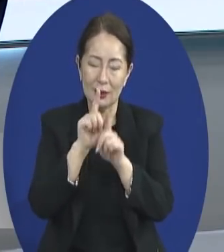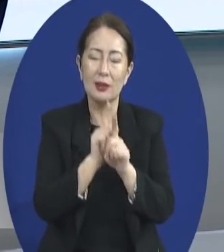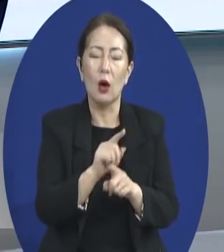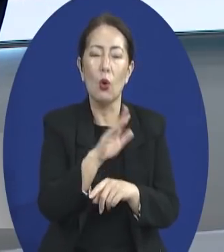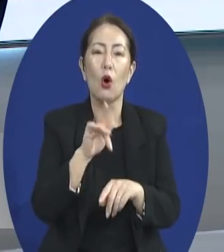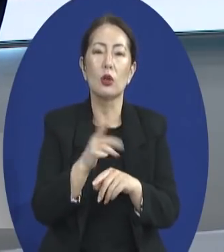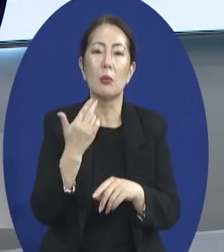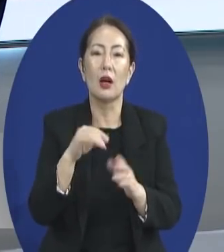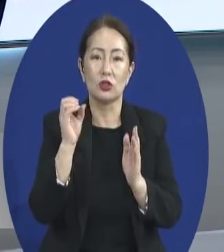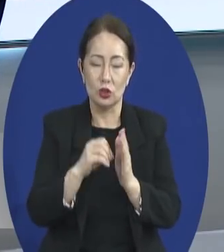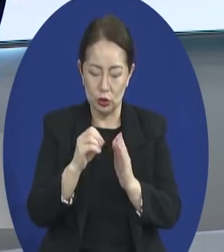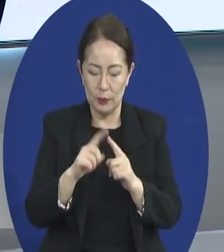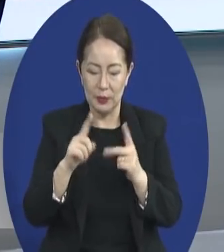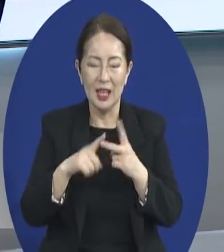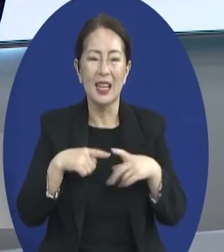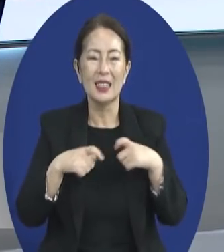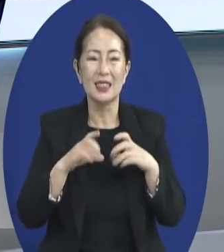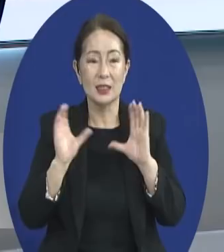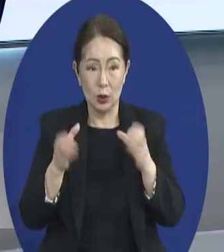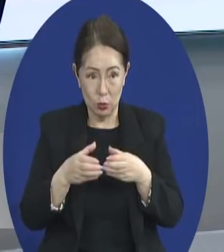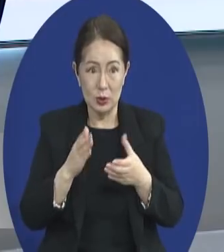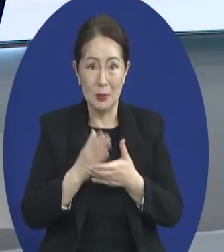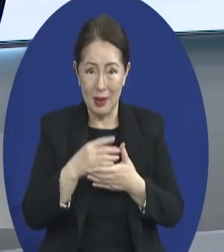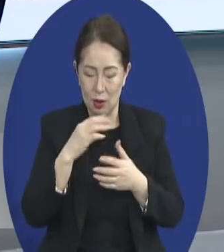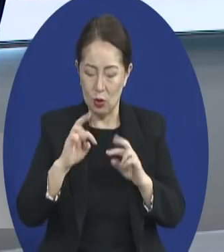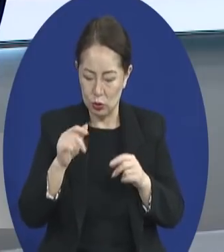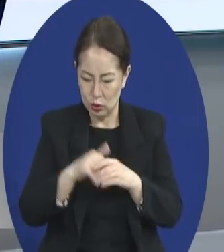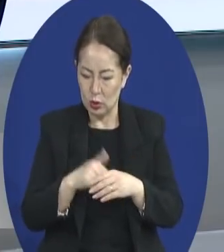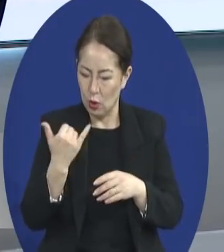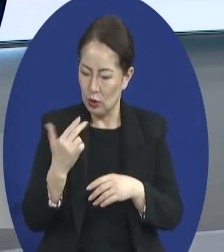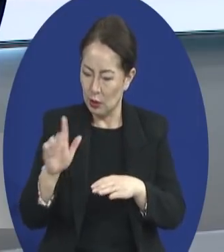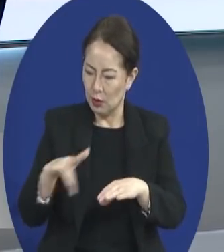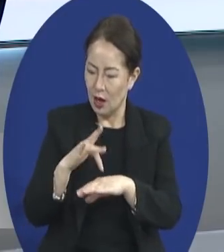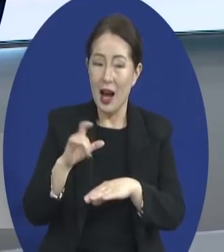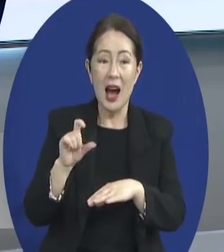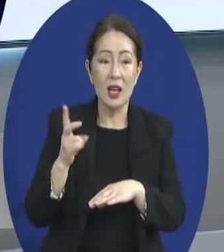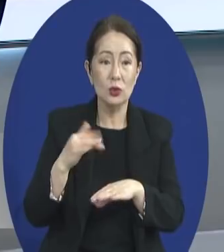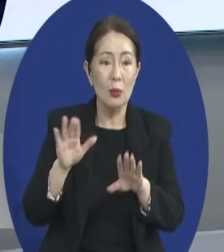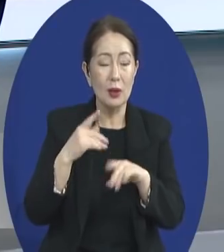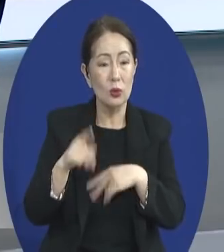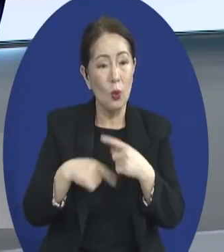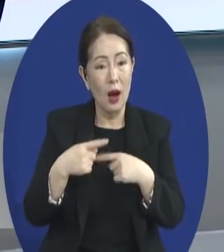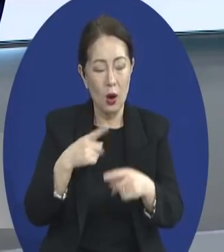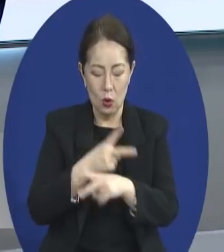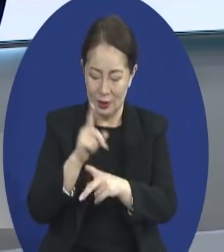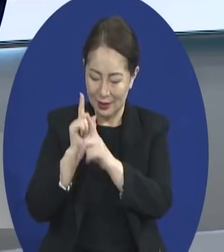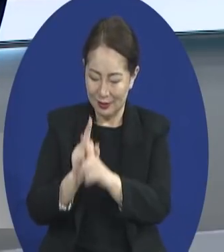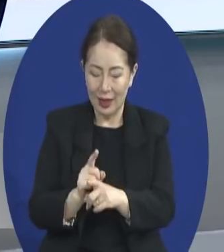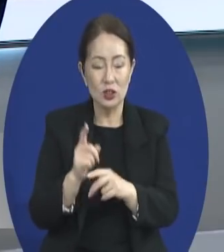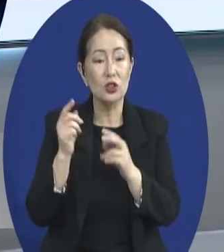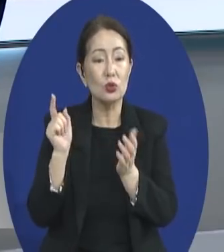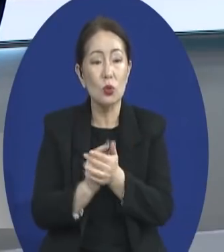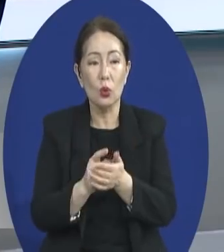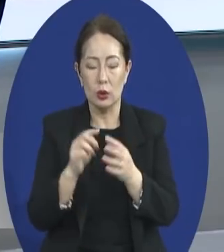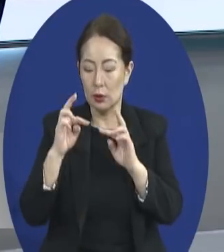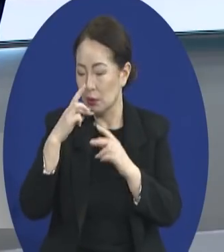эдийн засгийн бүс нутагтай байна зэрэг олон өөрчлөлтүүд орж байгаа. Ингээд Улаанбаатар хотын эрх зүйн байдлын тухай хуулийг дагаж шинжлэгдэж байгаа гол гол өөрчлөлтүүдийн